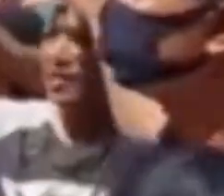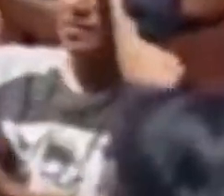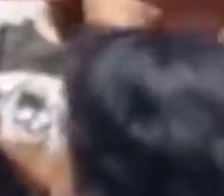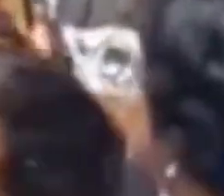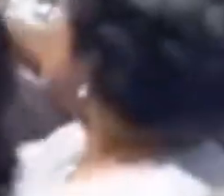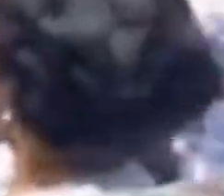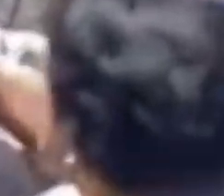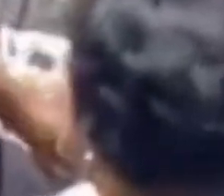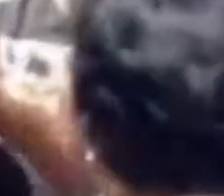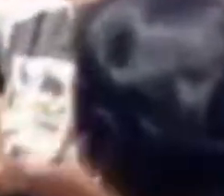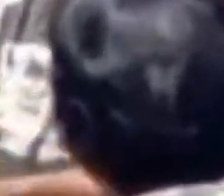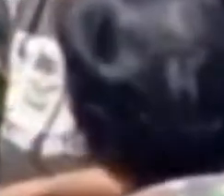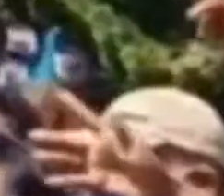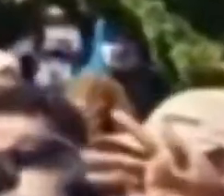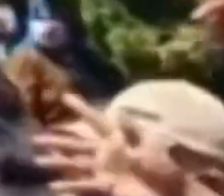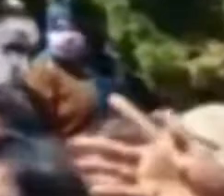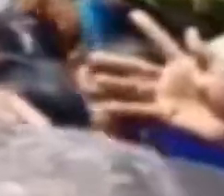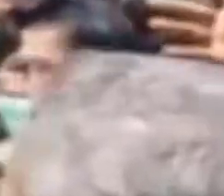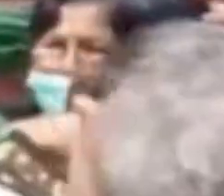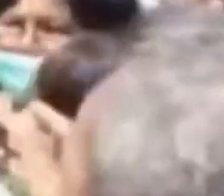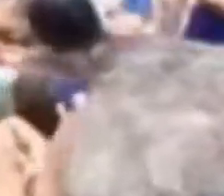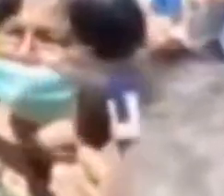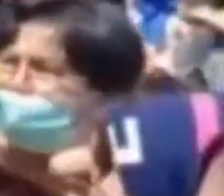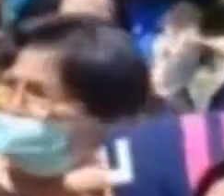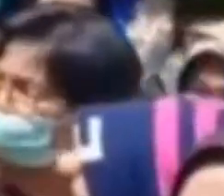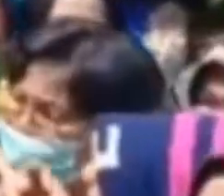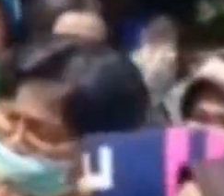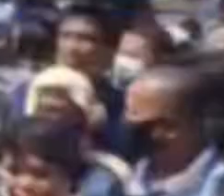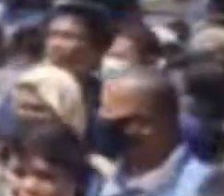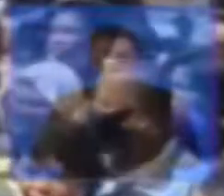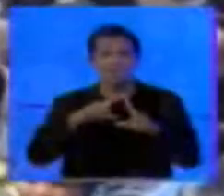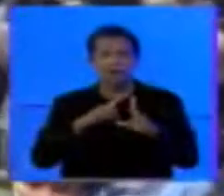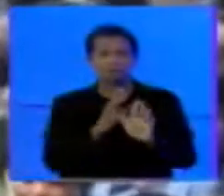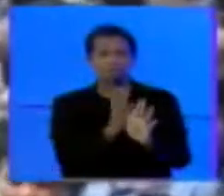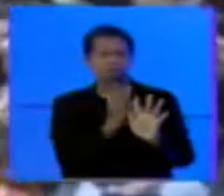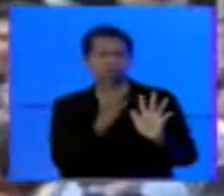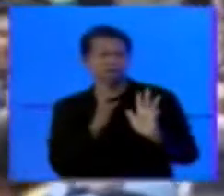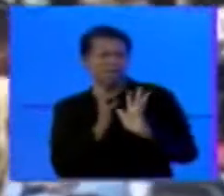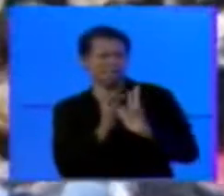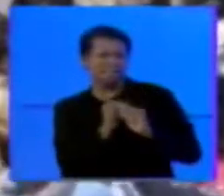Di Sibolga, ratusan warga saling dorong dan berdesakan berebut nomor antrian BST.